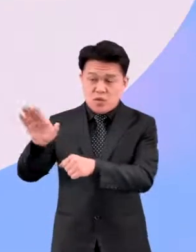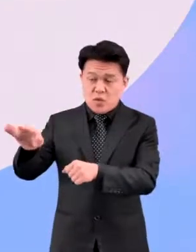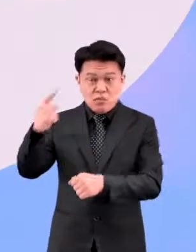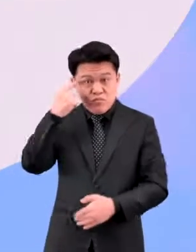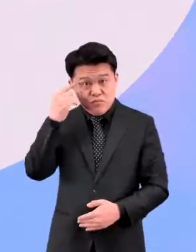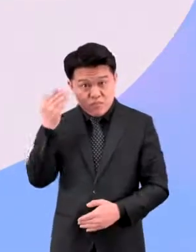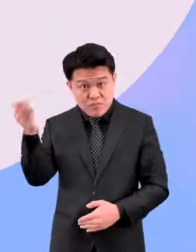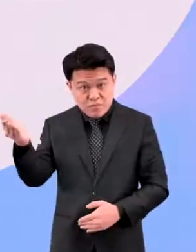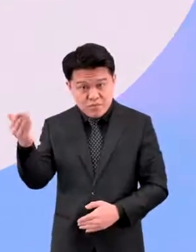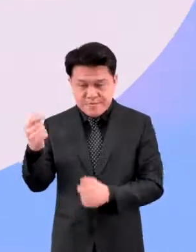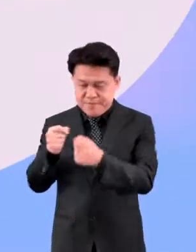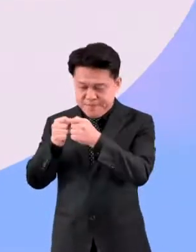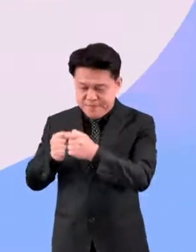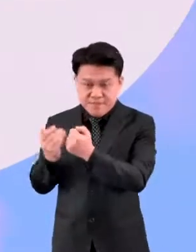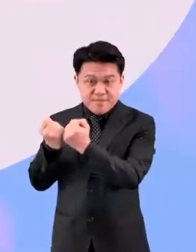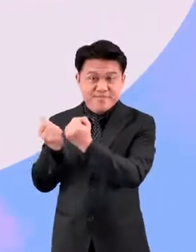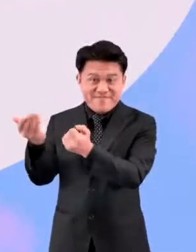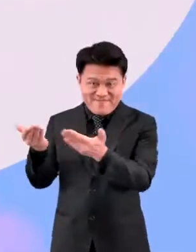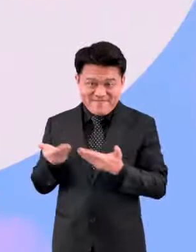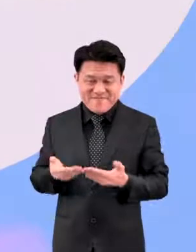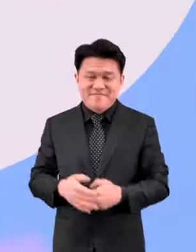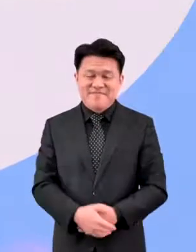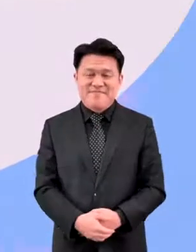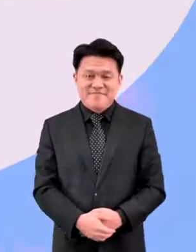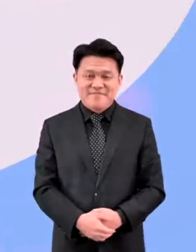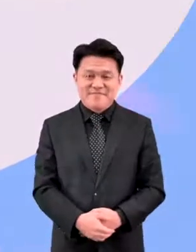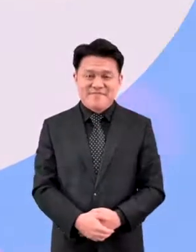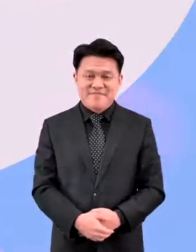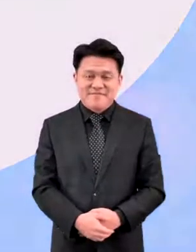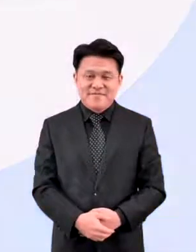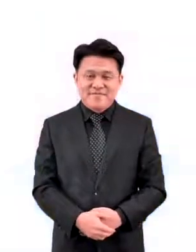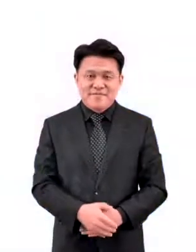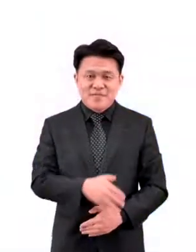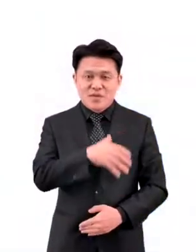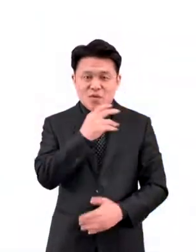점은 담당 직원에게 문의하면 자세히 알려드립니다.